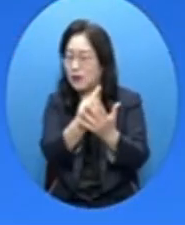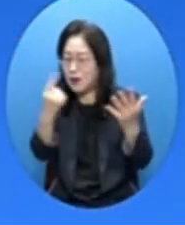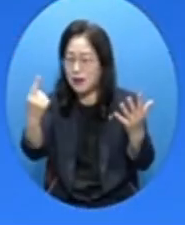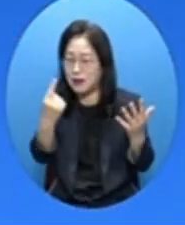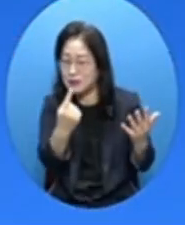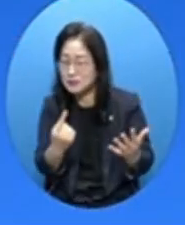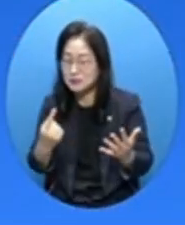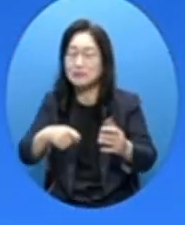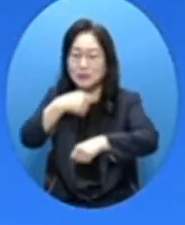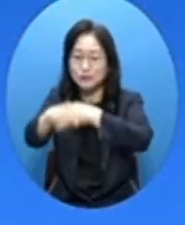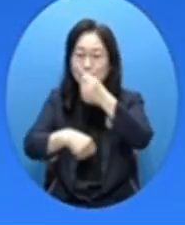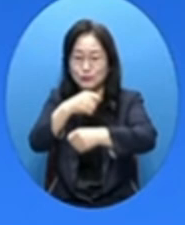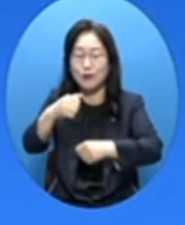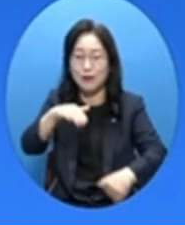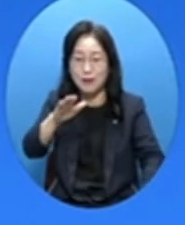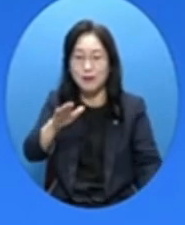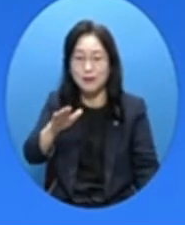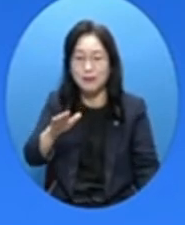갔는데